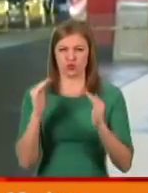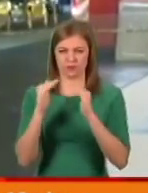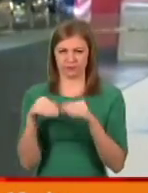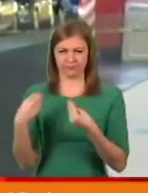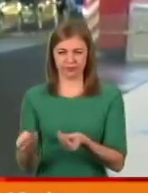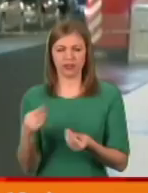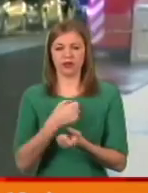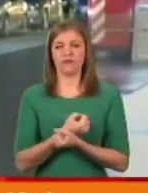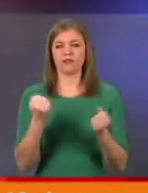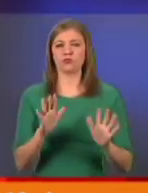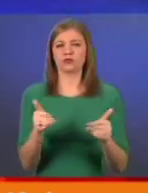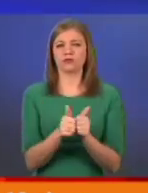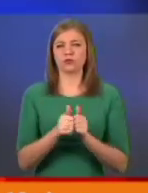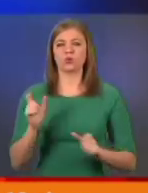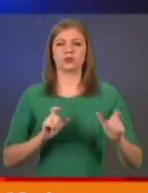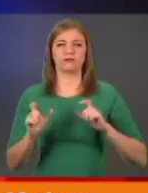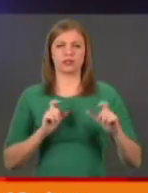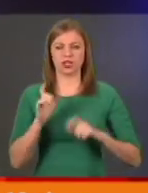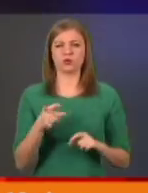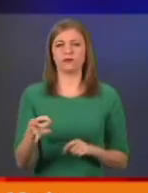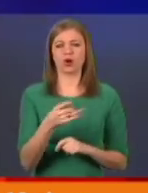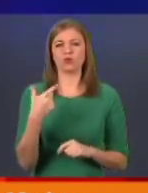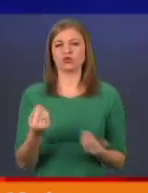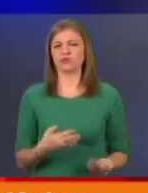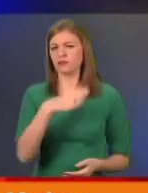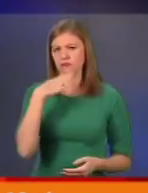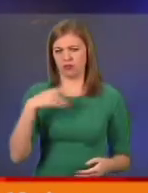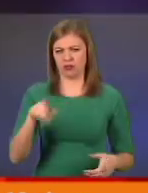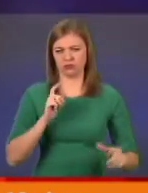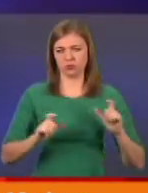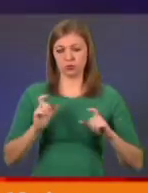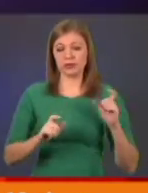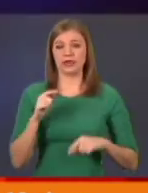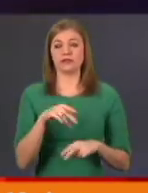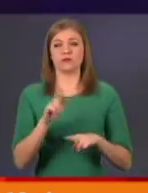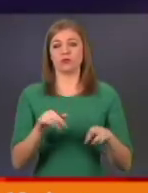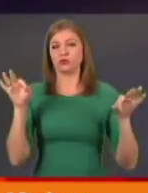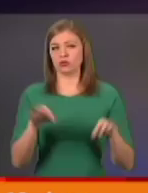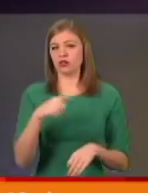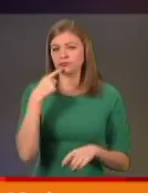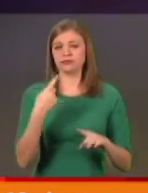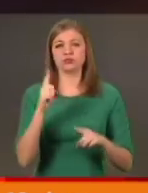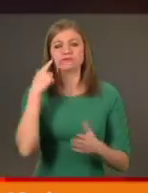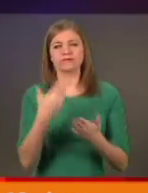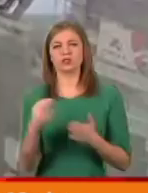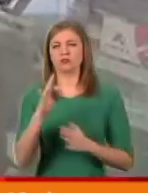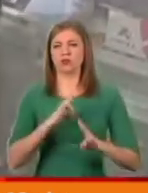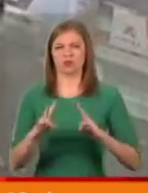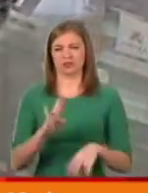притулків. Вибух стався поблизу університету, в районі, де живе багато студентів. Поліція одразу заявила, версії про